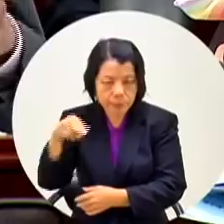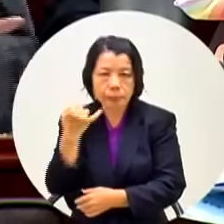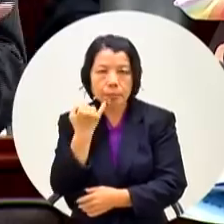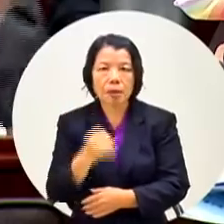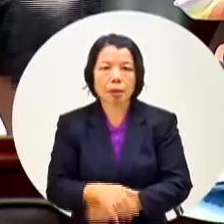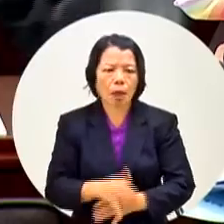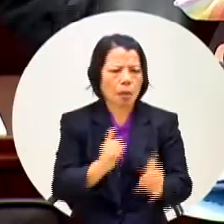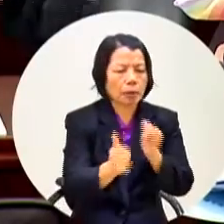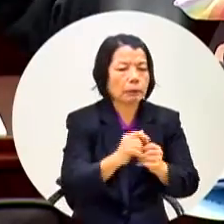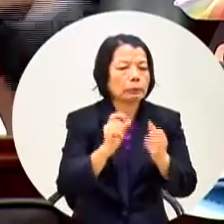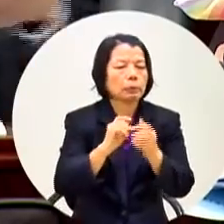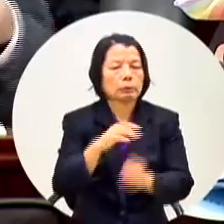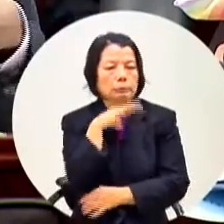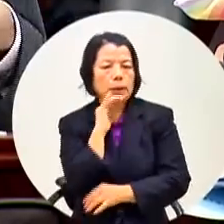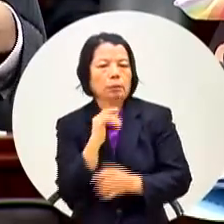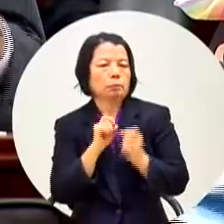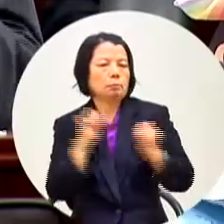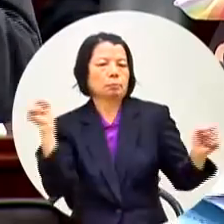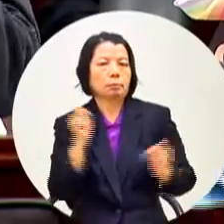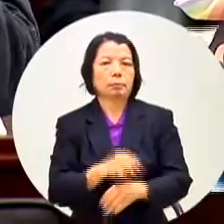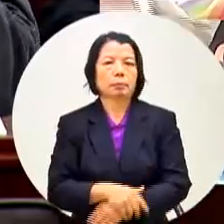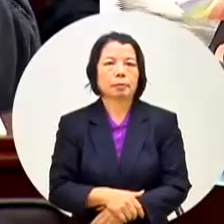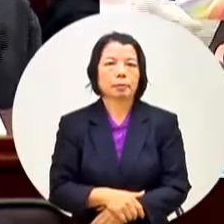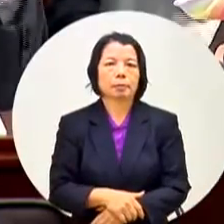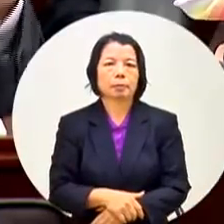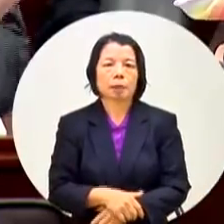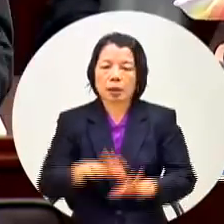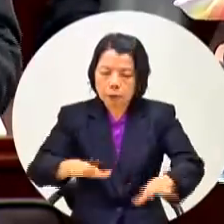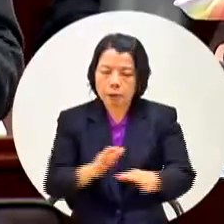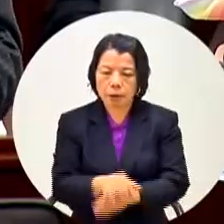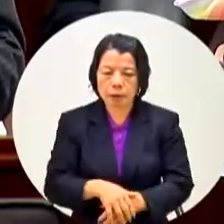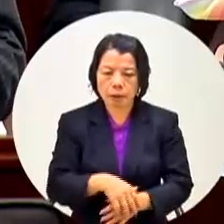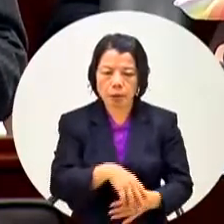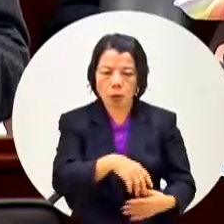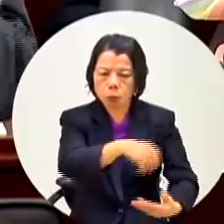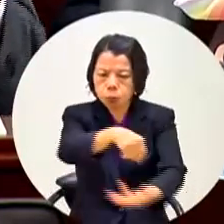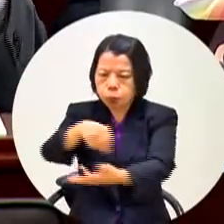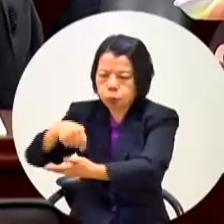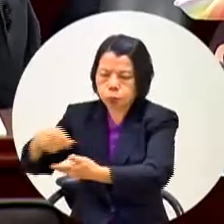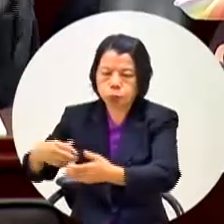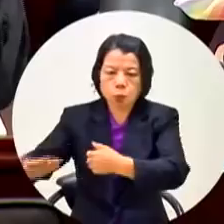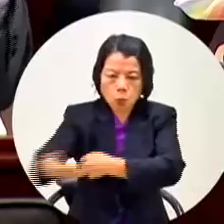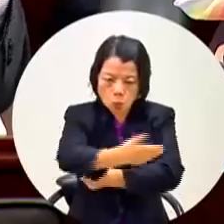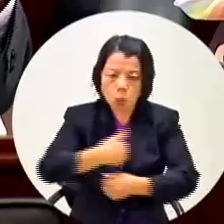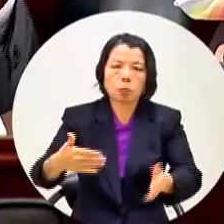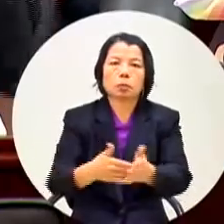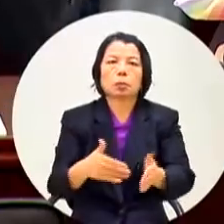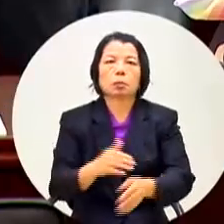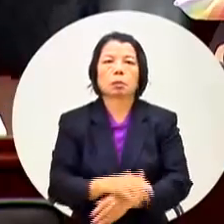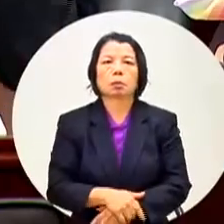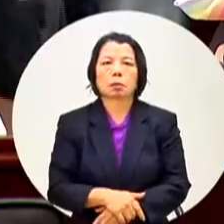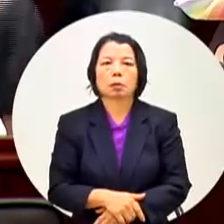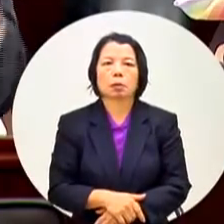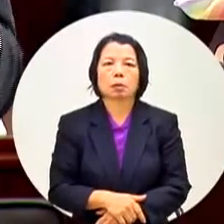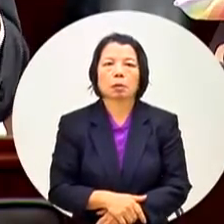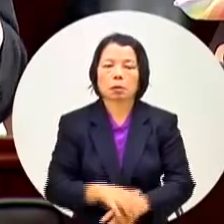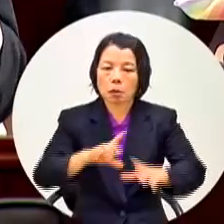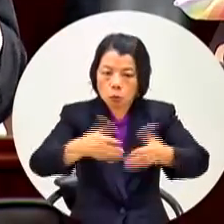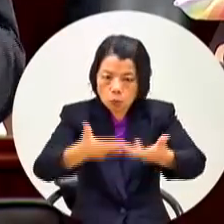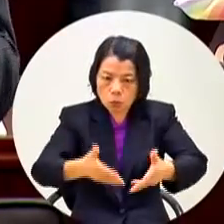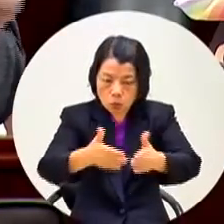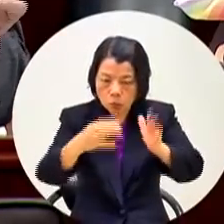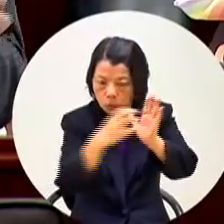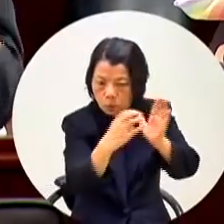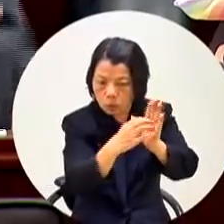因为现在还在收敛当中，所以我才说我们会做一个大纲。大纲我们就聚焦到我们要解决的哪些问